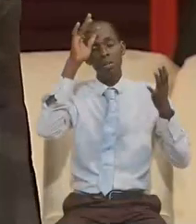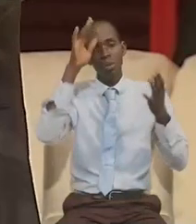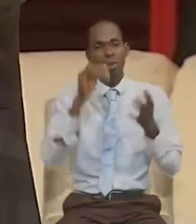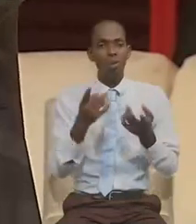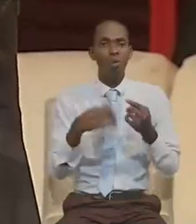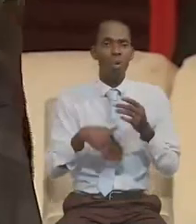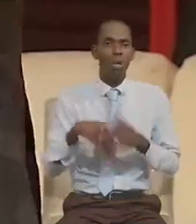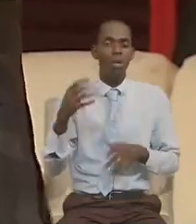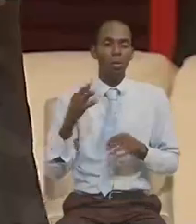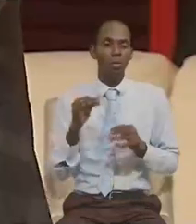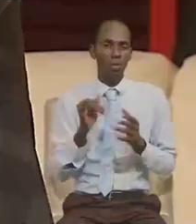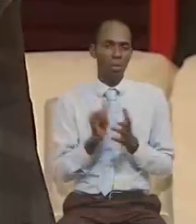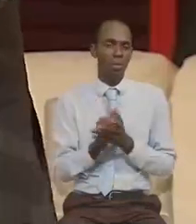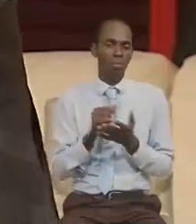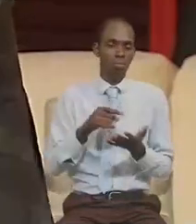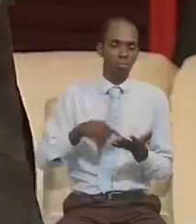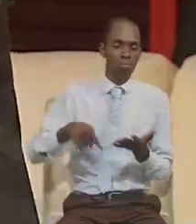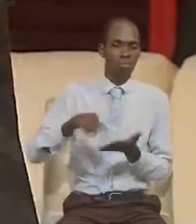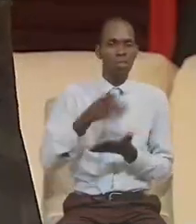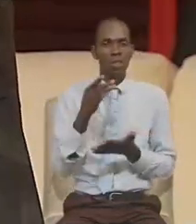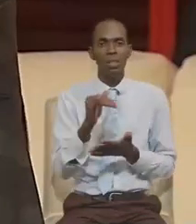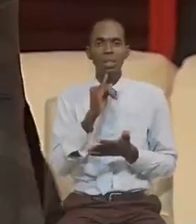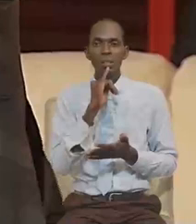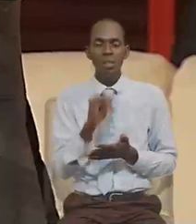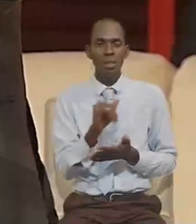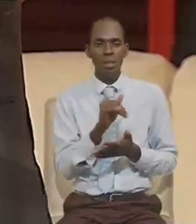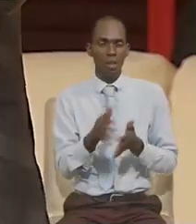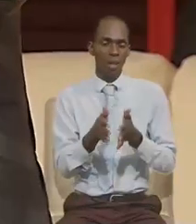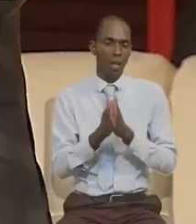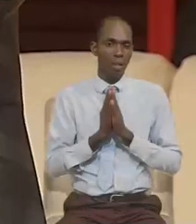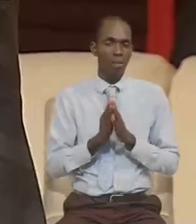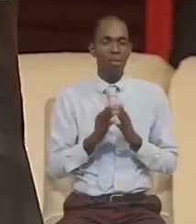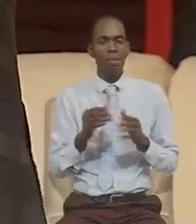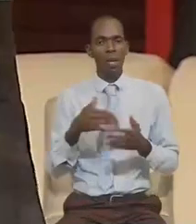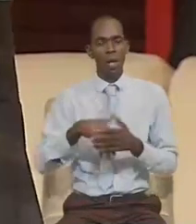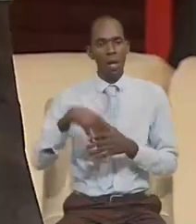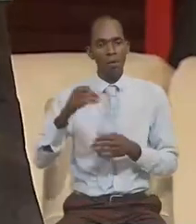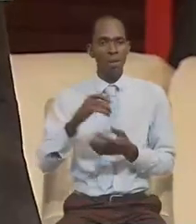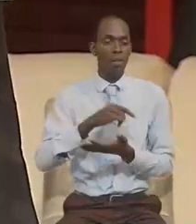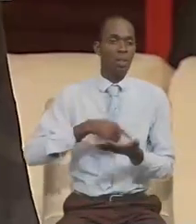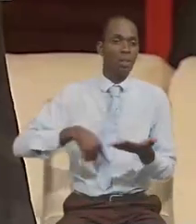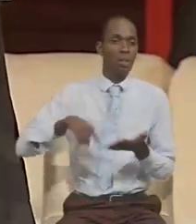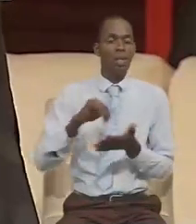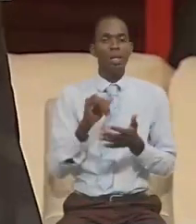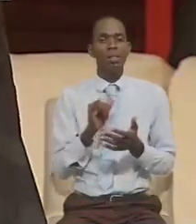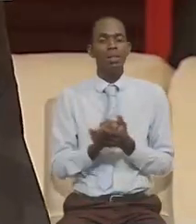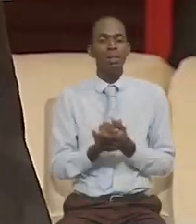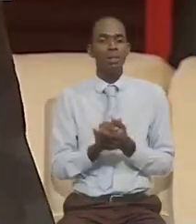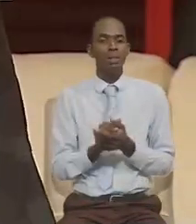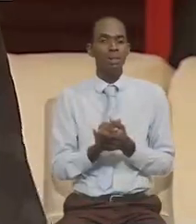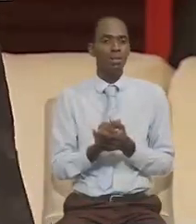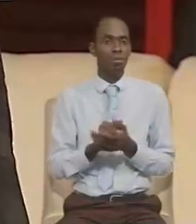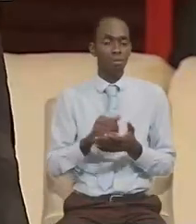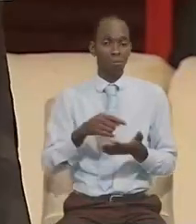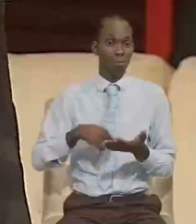cercle. Il y a un aimant hors du cercle. Et cet aimant de tentation attire